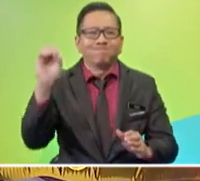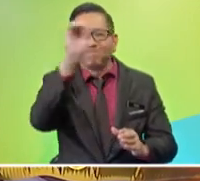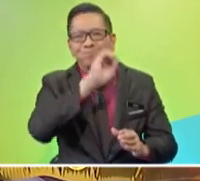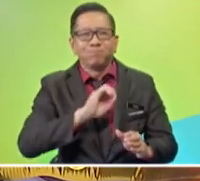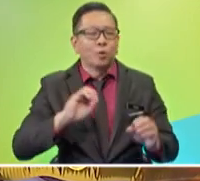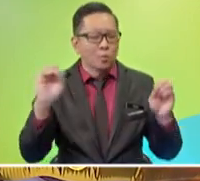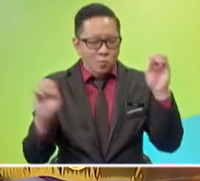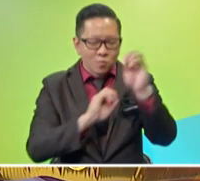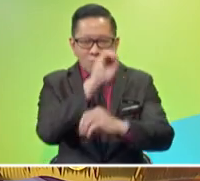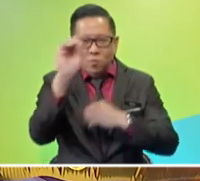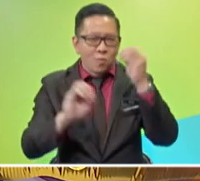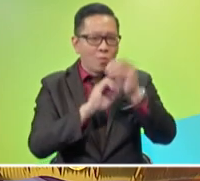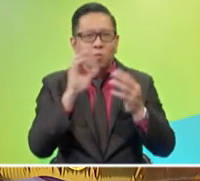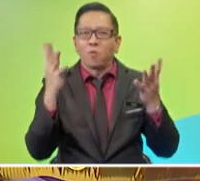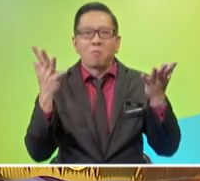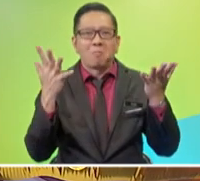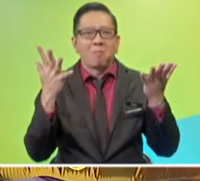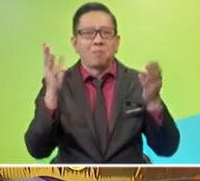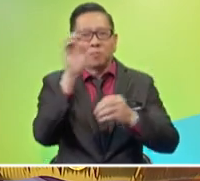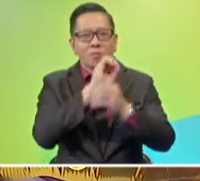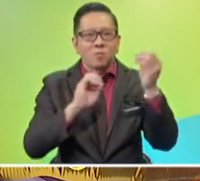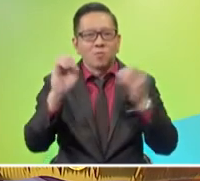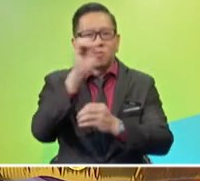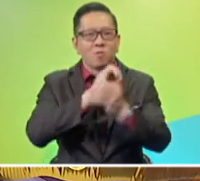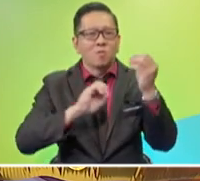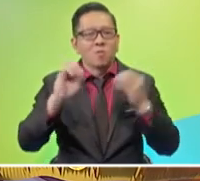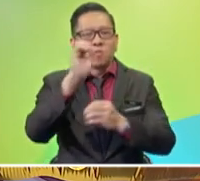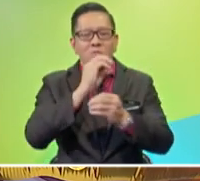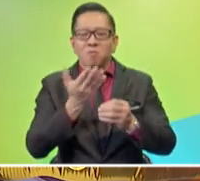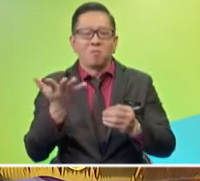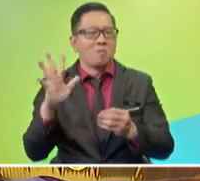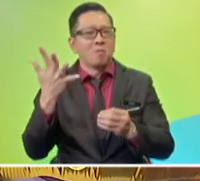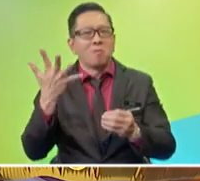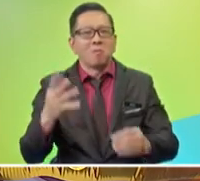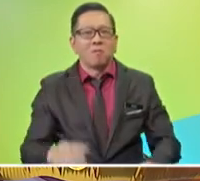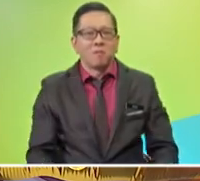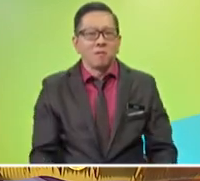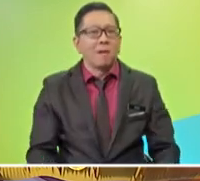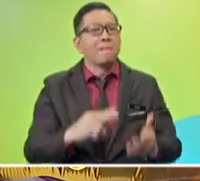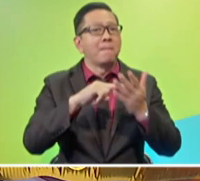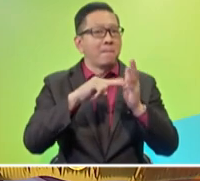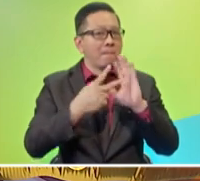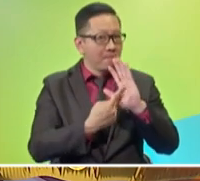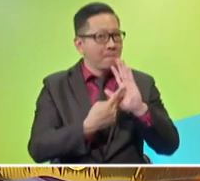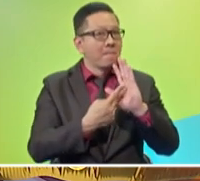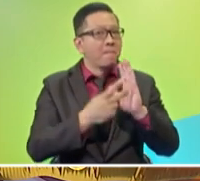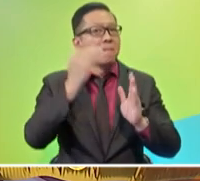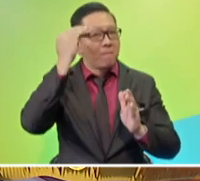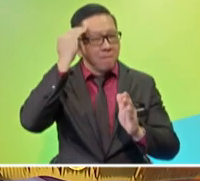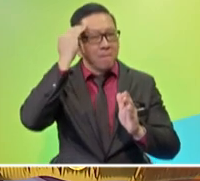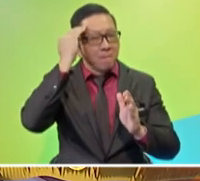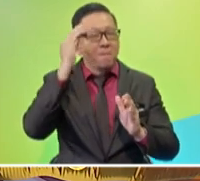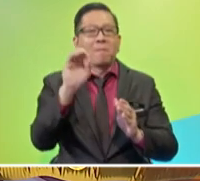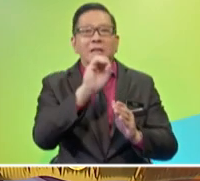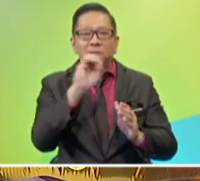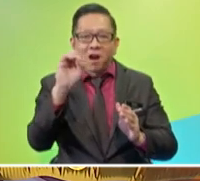tengok tadi, kosong. Tak ada apa-apa. Kita tak isi apa-apa. Jadi, ini adalah maksudnya kosong itu nombornya yang terlibat